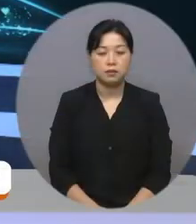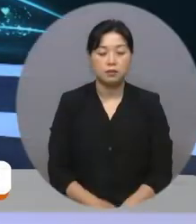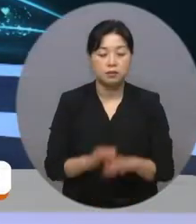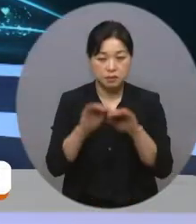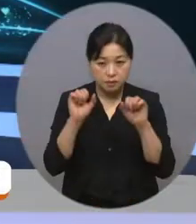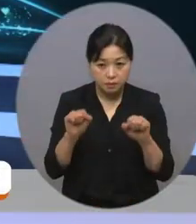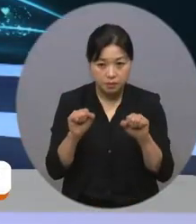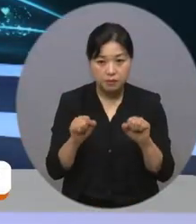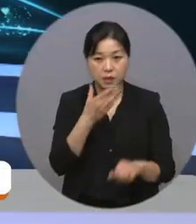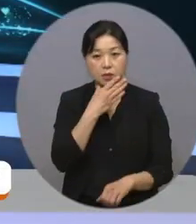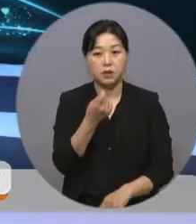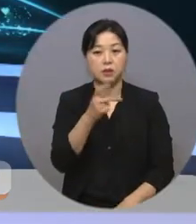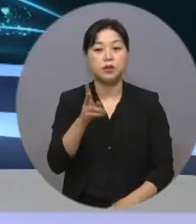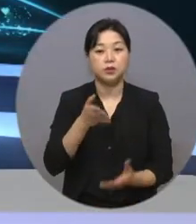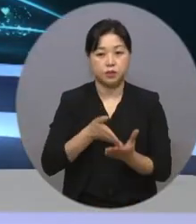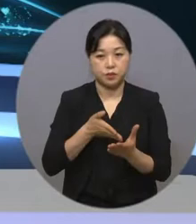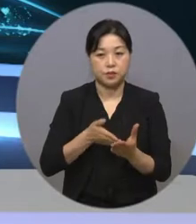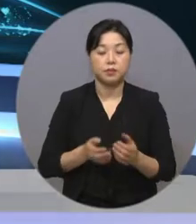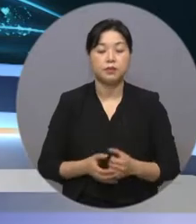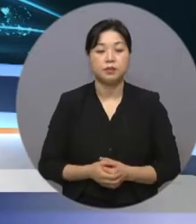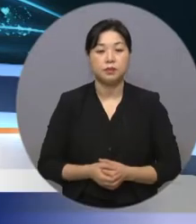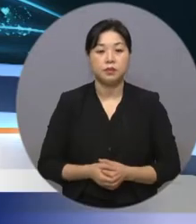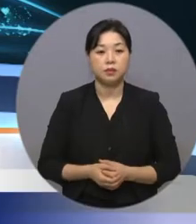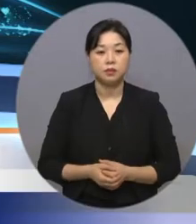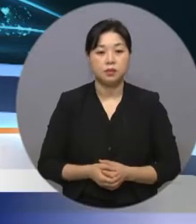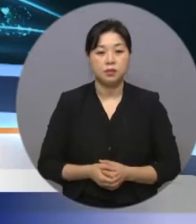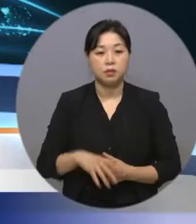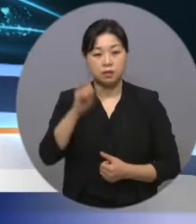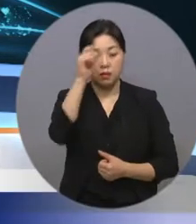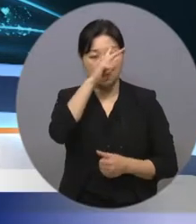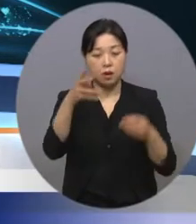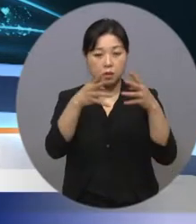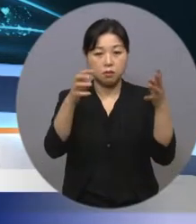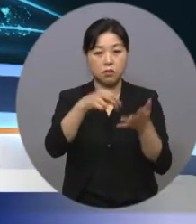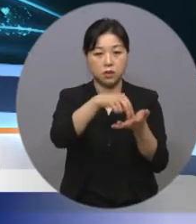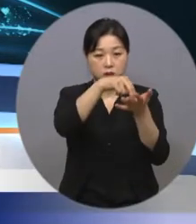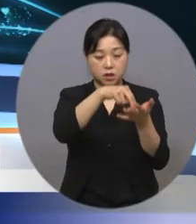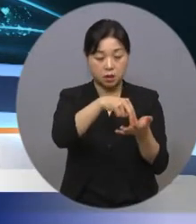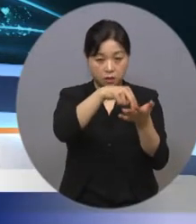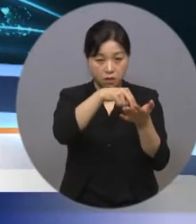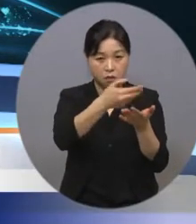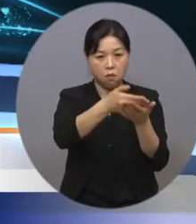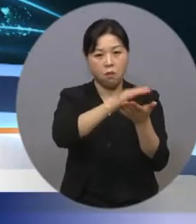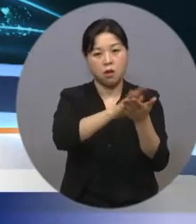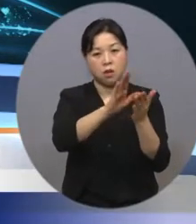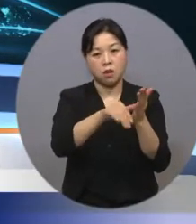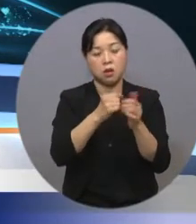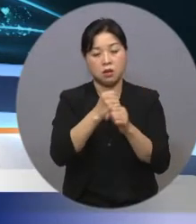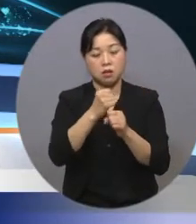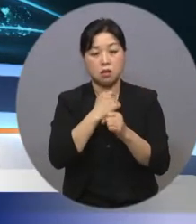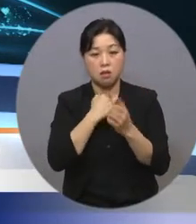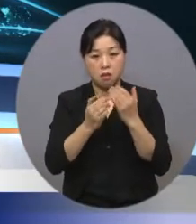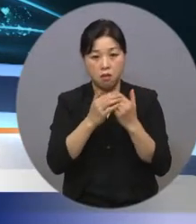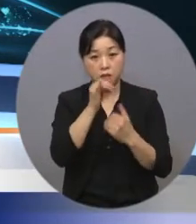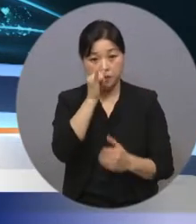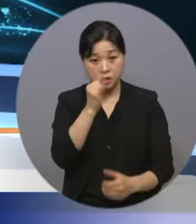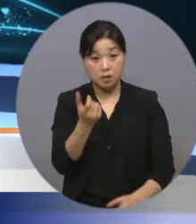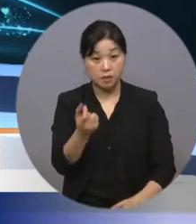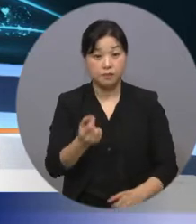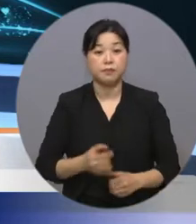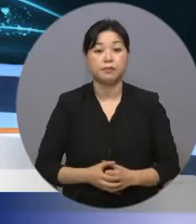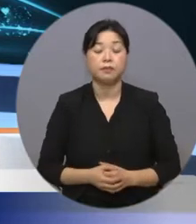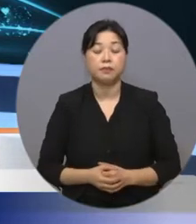시청자 여러분 안녕하십니까? 복지TV 뉴스입니다. 갑작스럽게 아파트 승강기가 공사 중일 때 난감했던 경험 다들 있으실